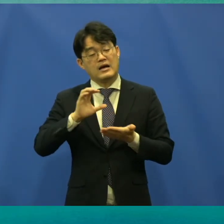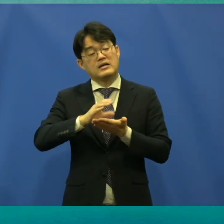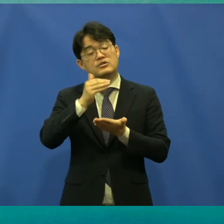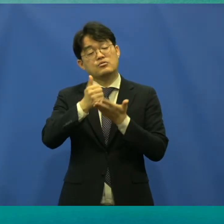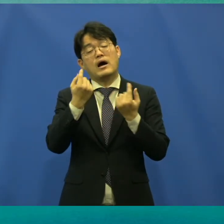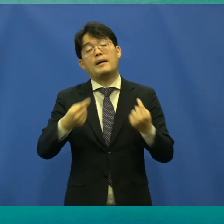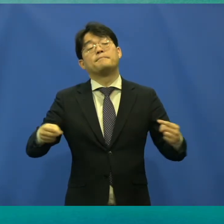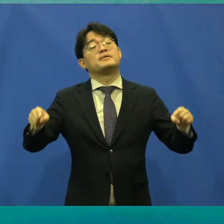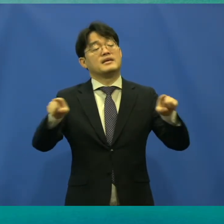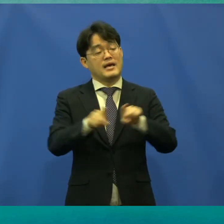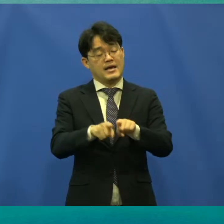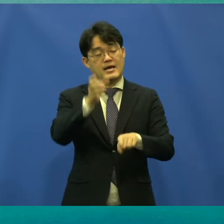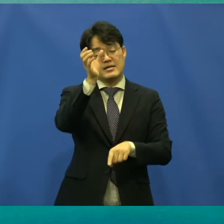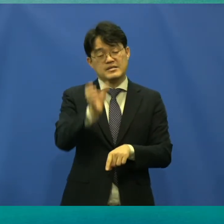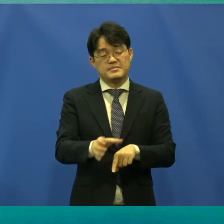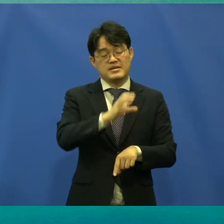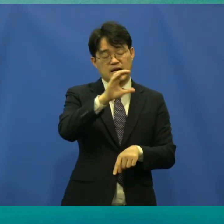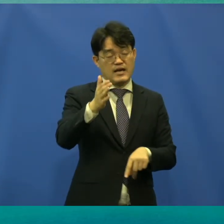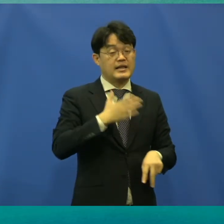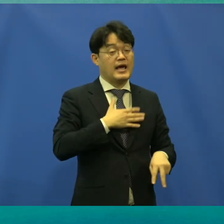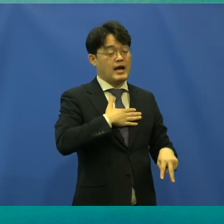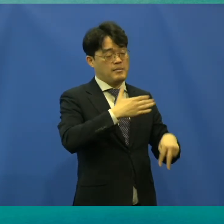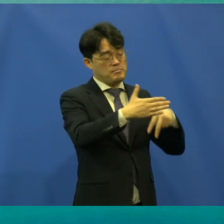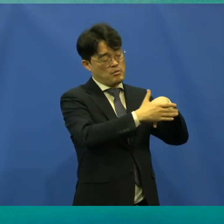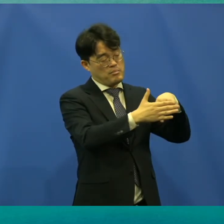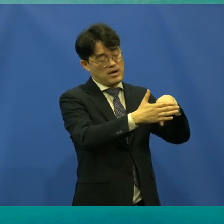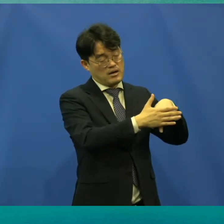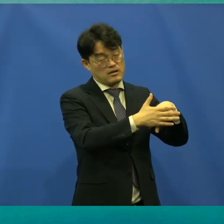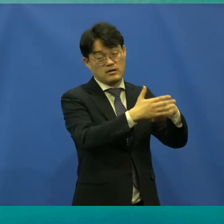박혔나니 이제는 내가 사는 것이 아니요 내 안에